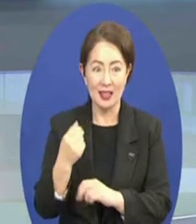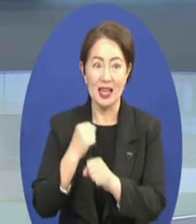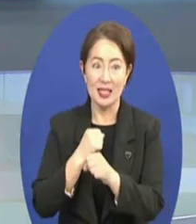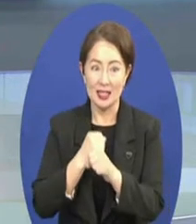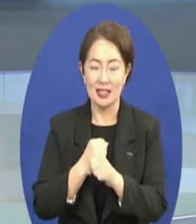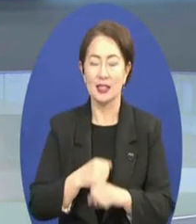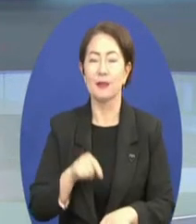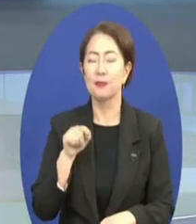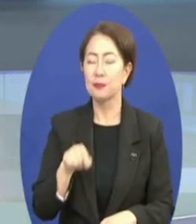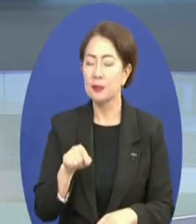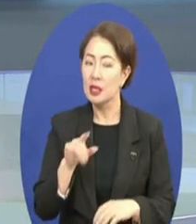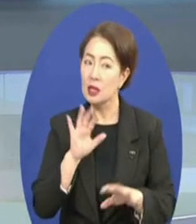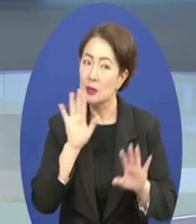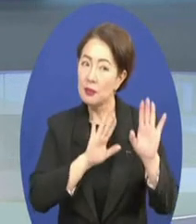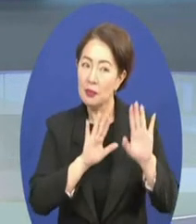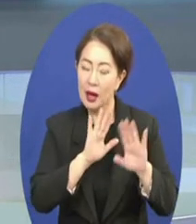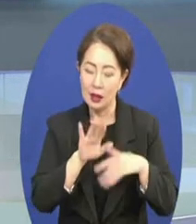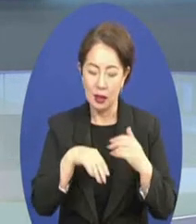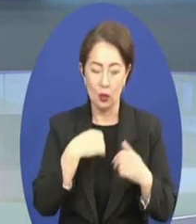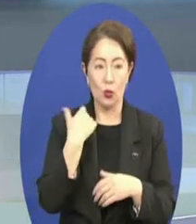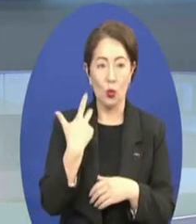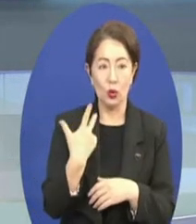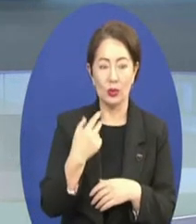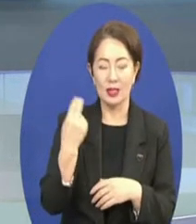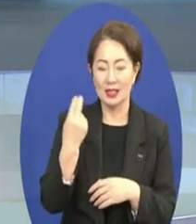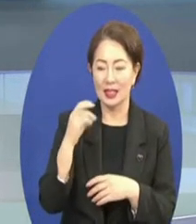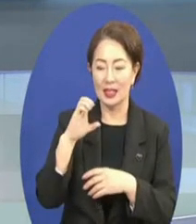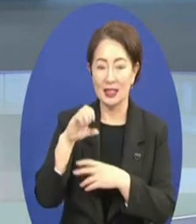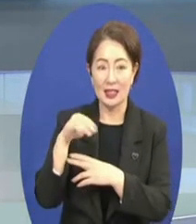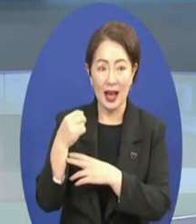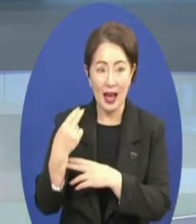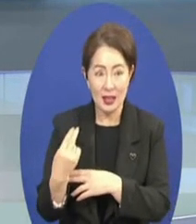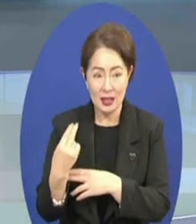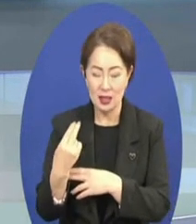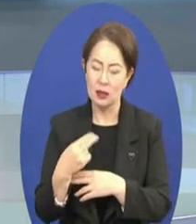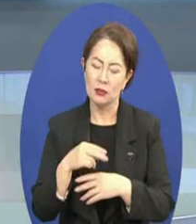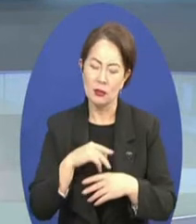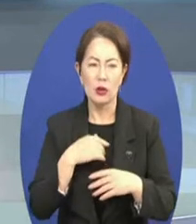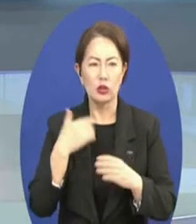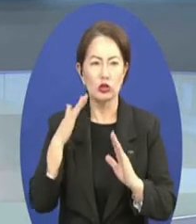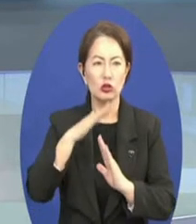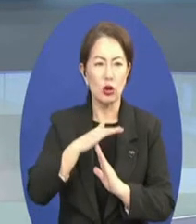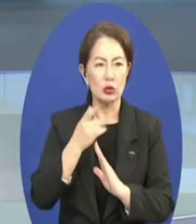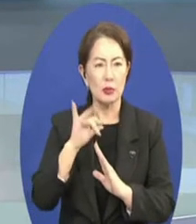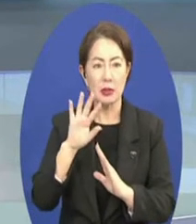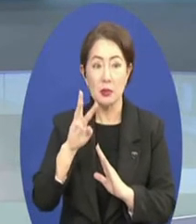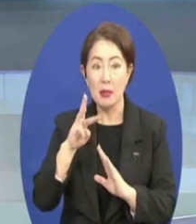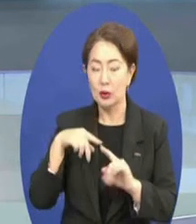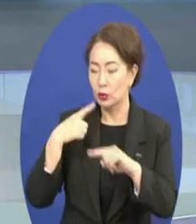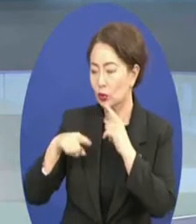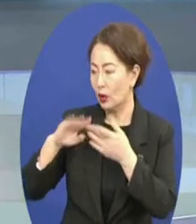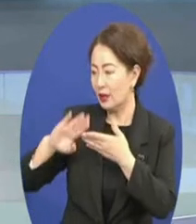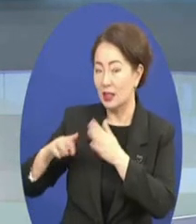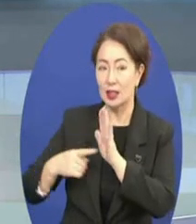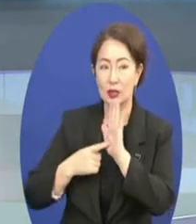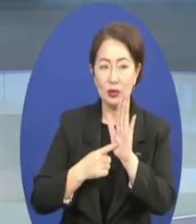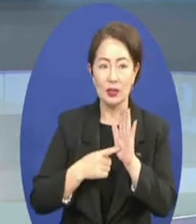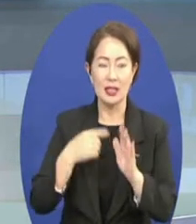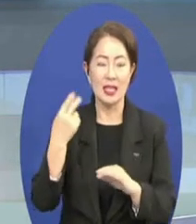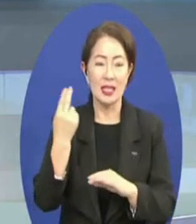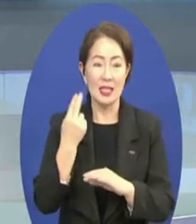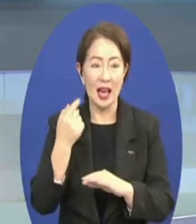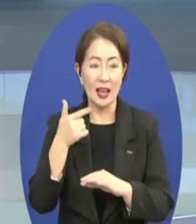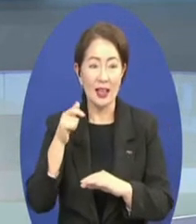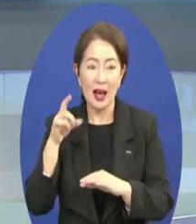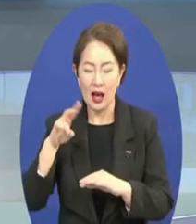ажиллаж өдий хүрсэн. За энэ байдлаар 3 дугаар цахилгаан станц зогсох эрсдэл үүсэж болзошгүй салбарынхан ерөнхий сайдад танилцуулсан байна. Мөн цахилгаан